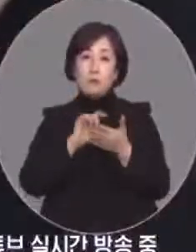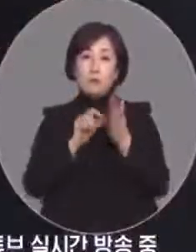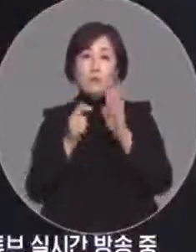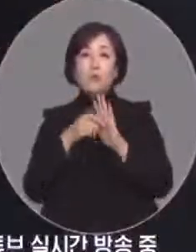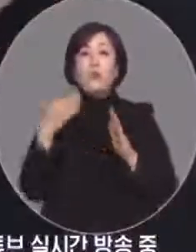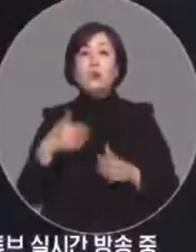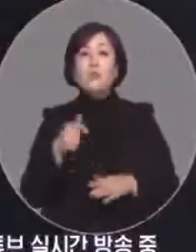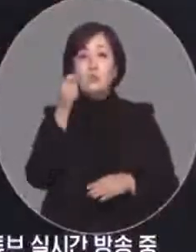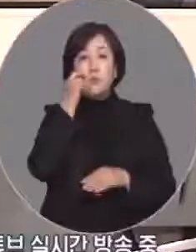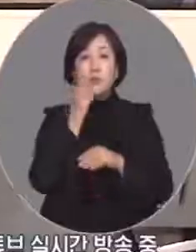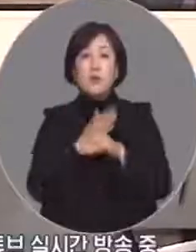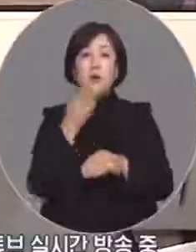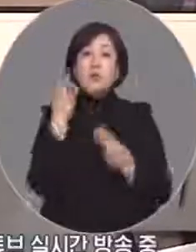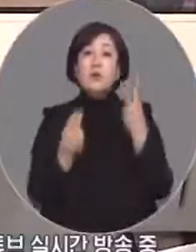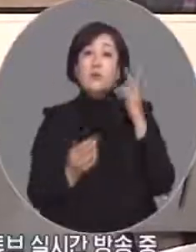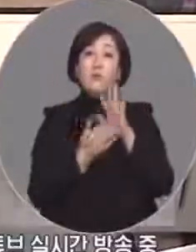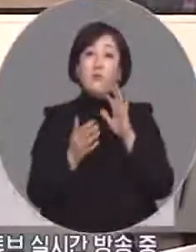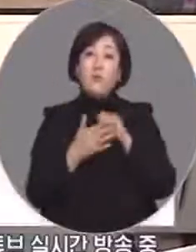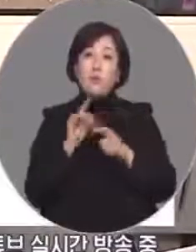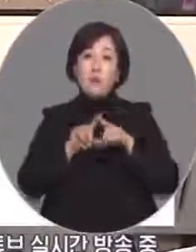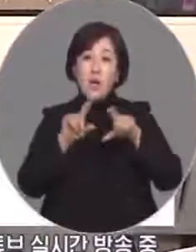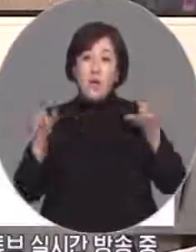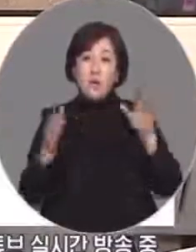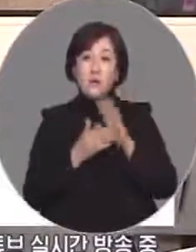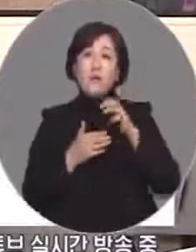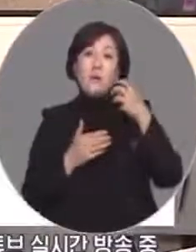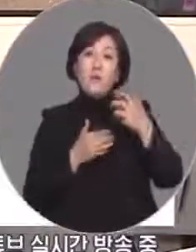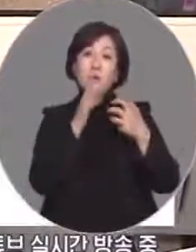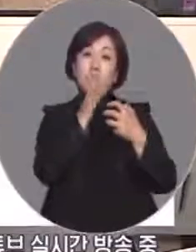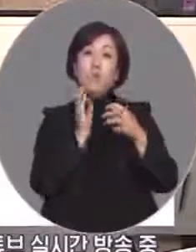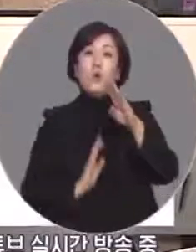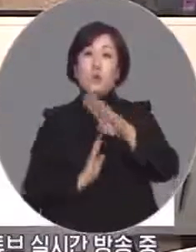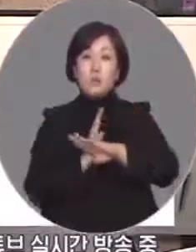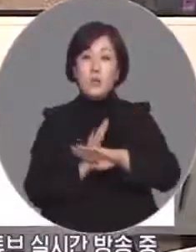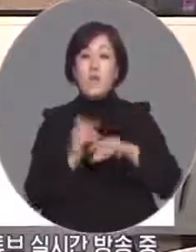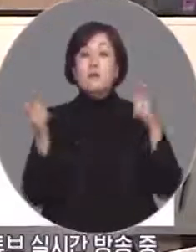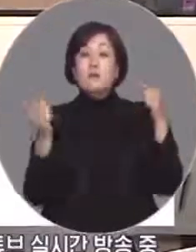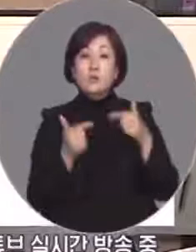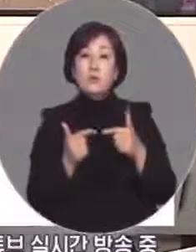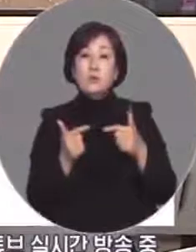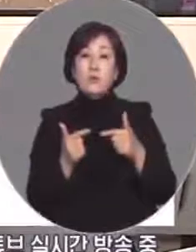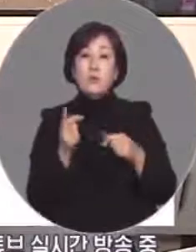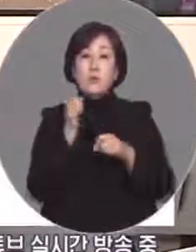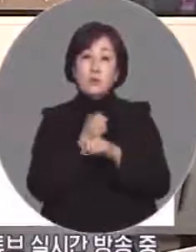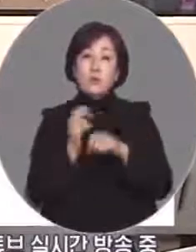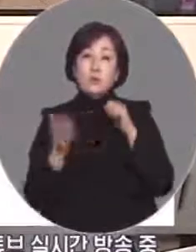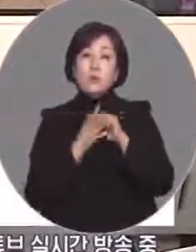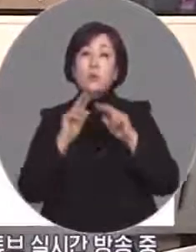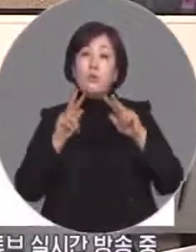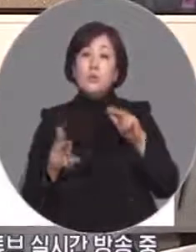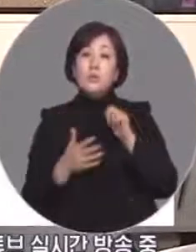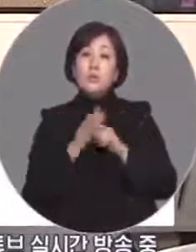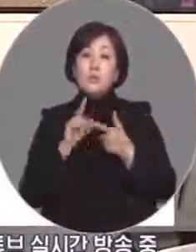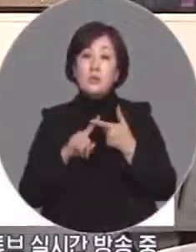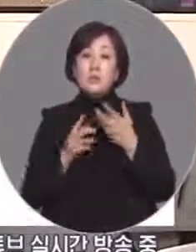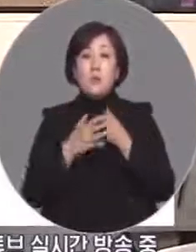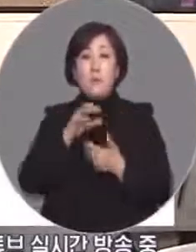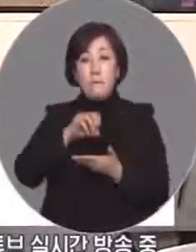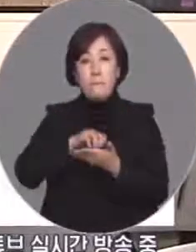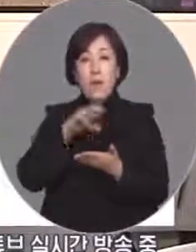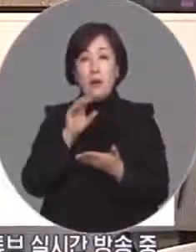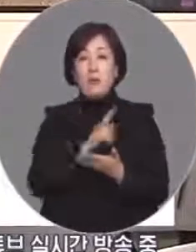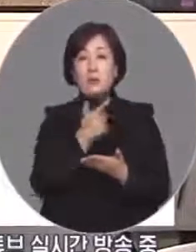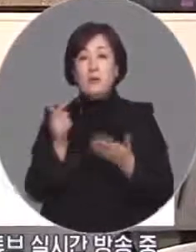났습니다. 예전에 비해서 매출이 거의 80% 이상 줄었고 특히나 지금 케이크나 빵